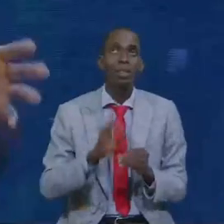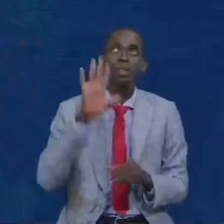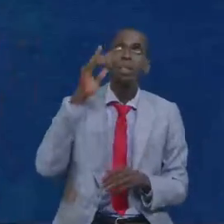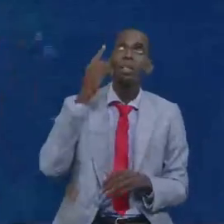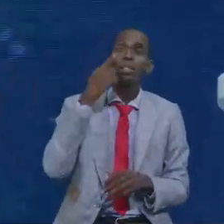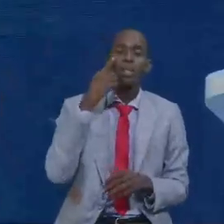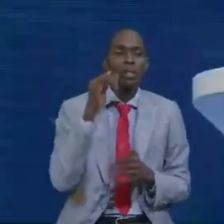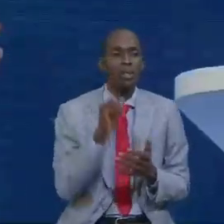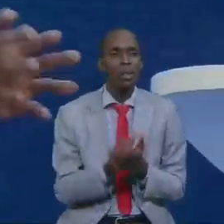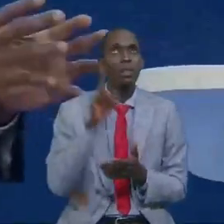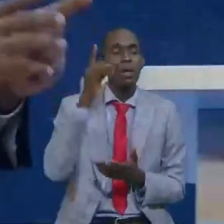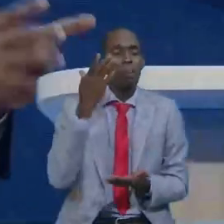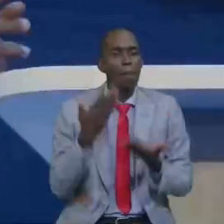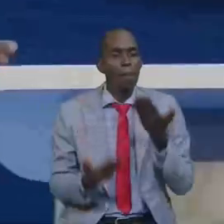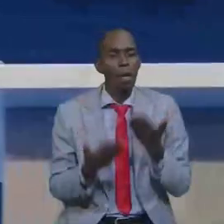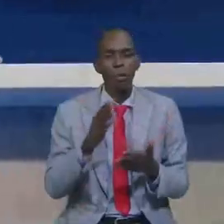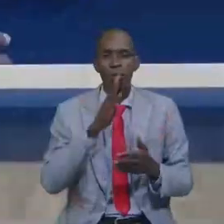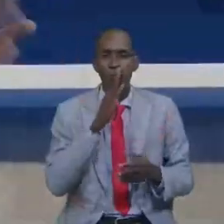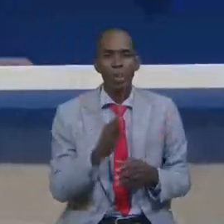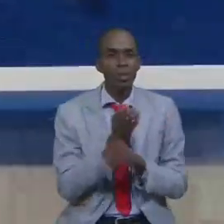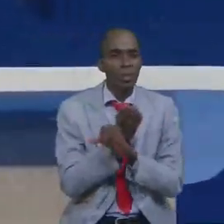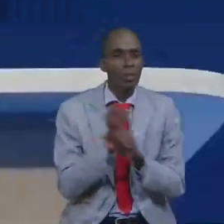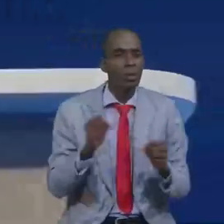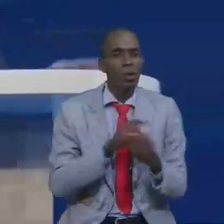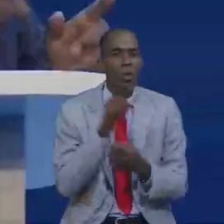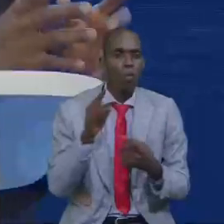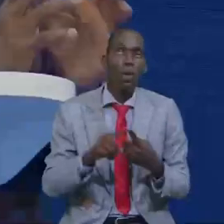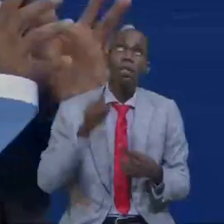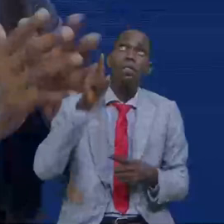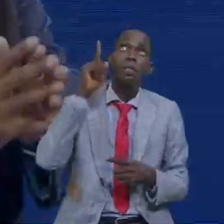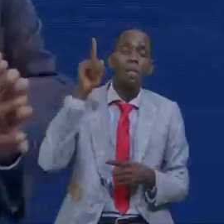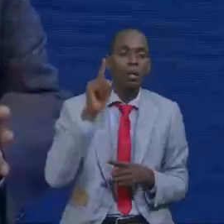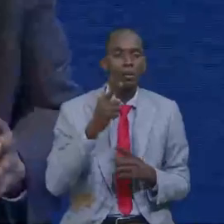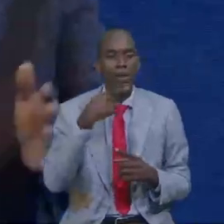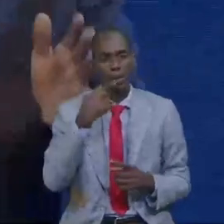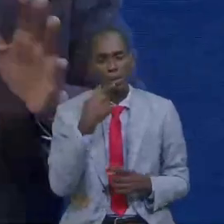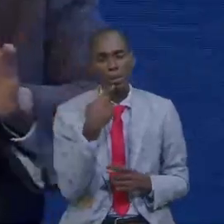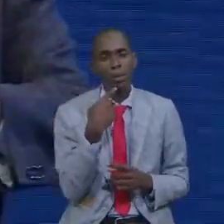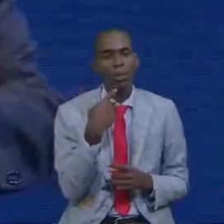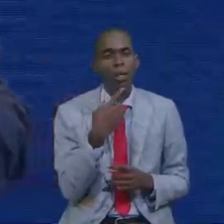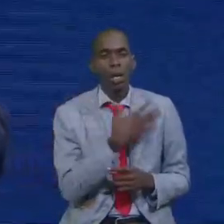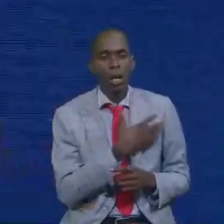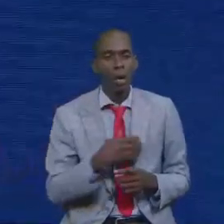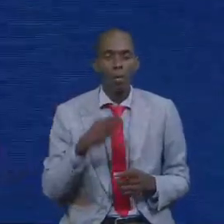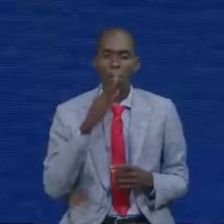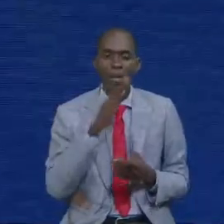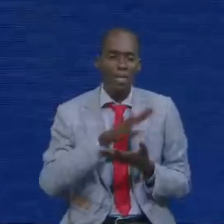seras juste dans ta sentence, sans reproche dans